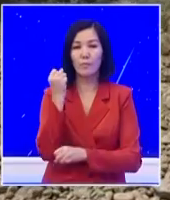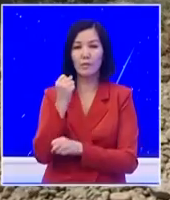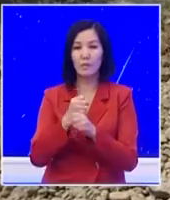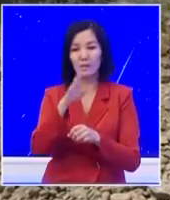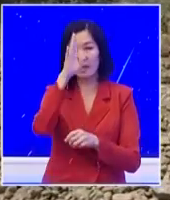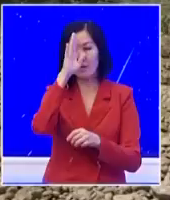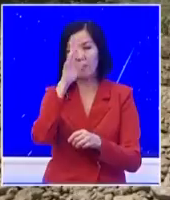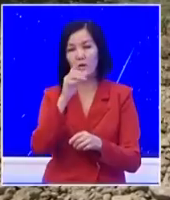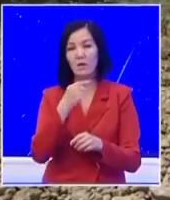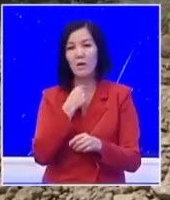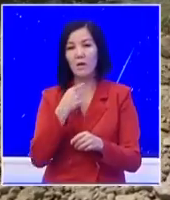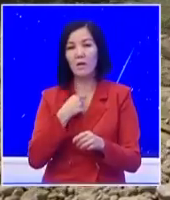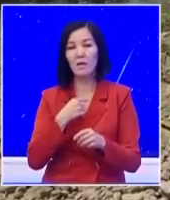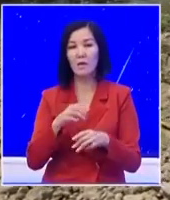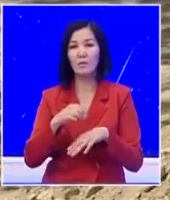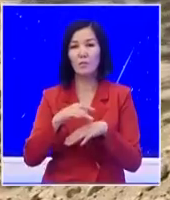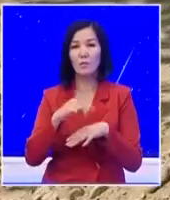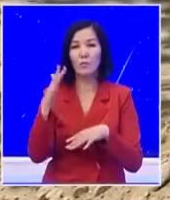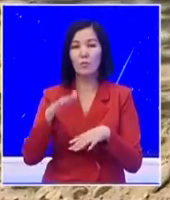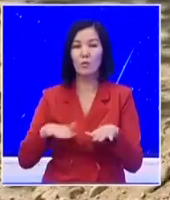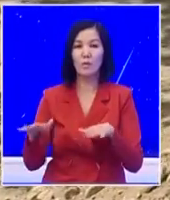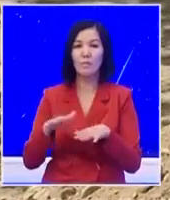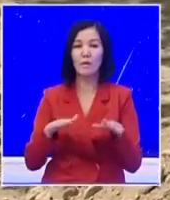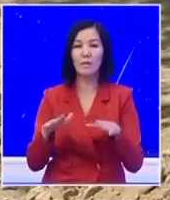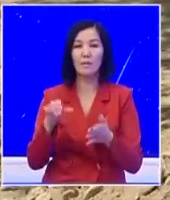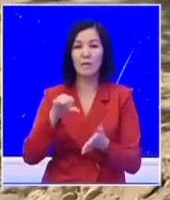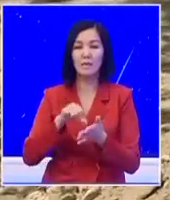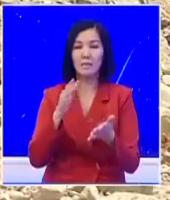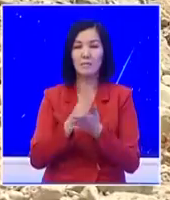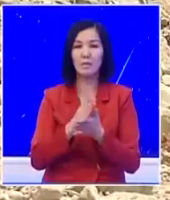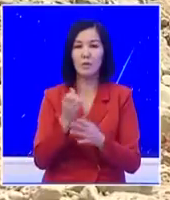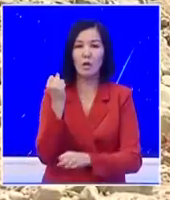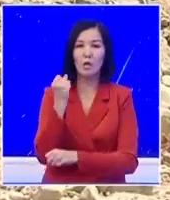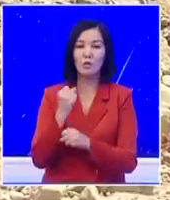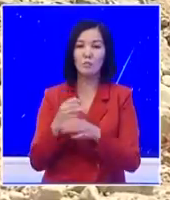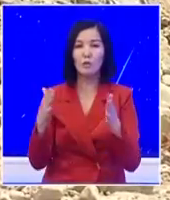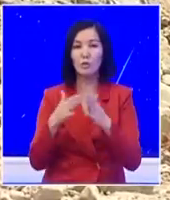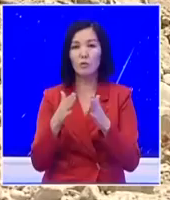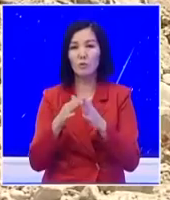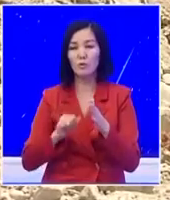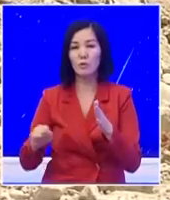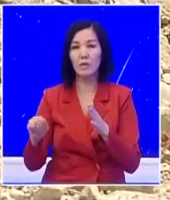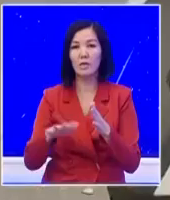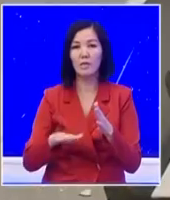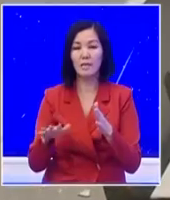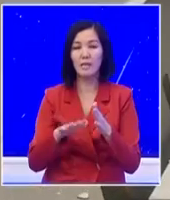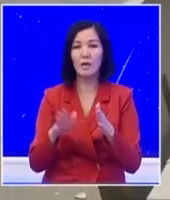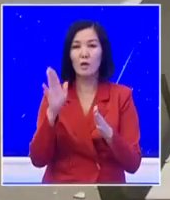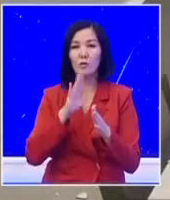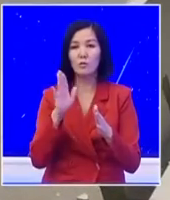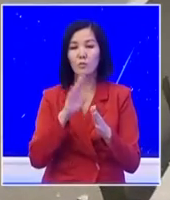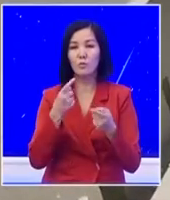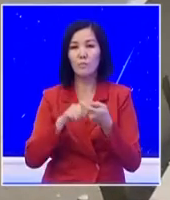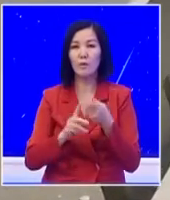Талдықорған қаласындағы көпқабатты 14 үйдің ауласына абаттандыруға жұмылдырылды. Жұмысшылар үй маңына су жүйелерін тартып, балалар ойын